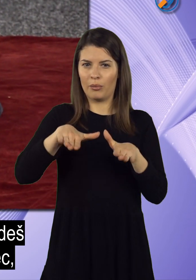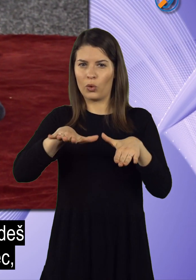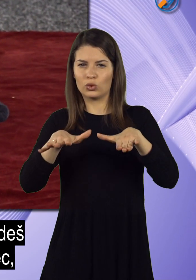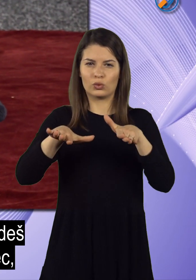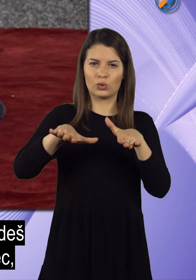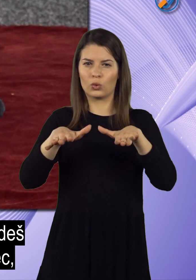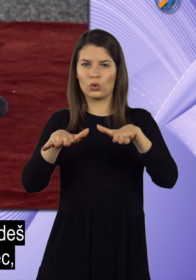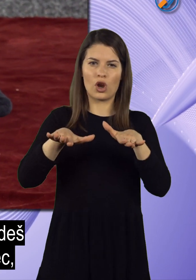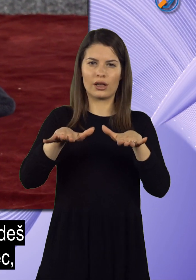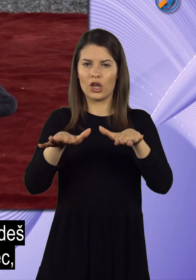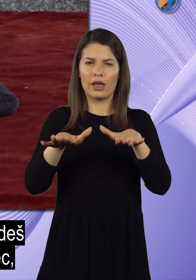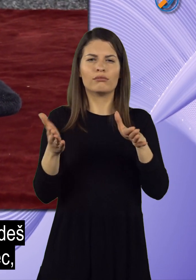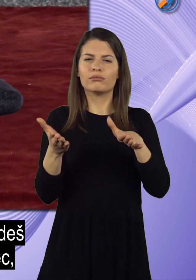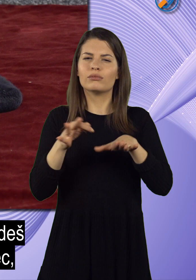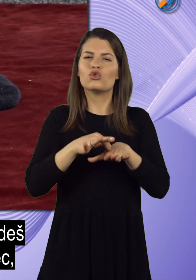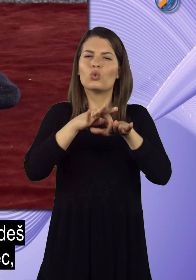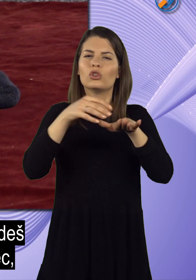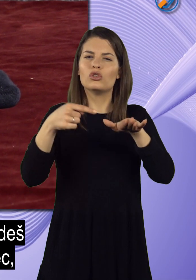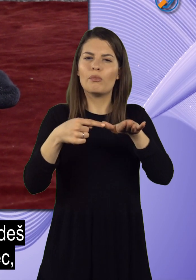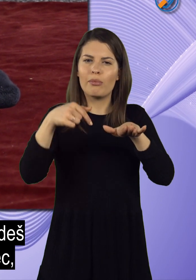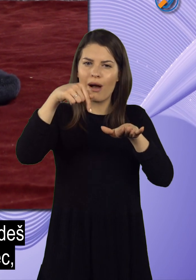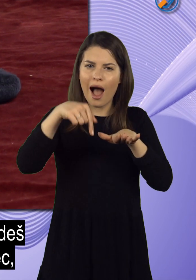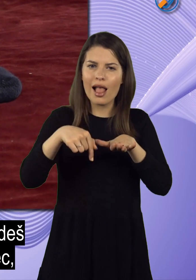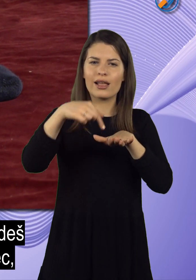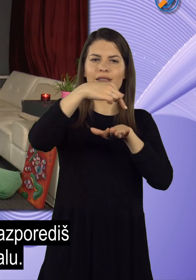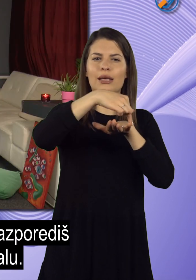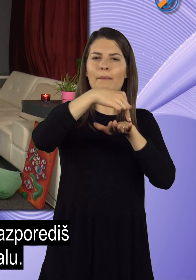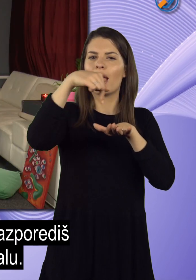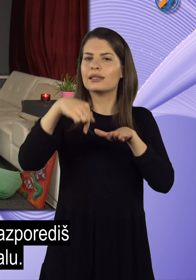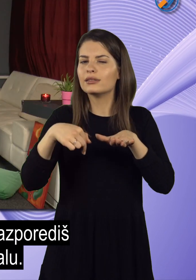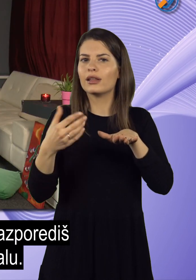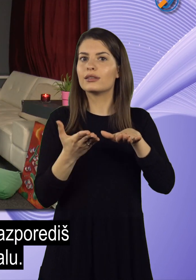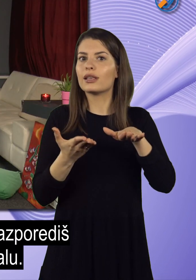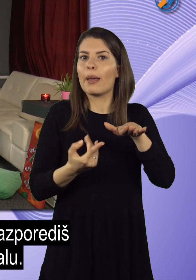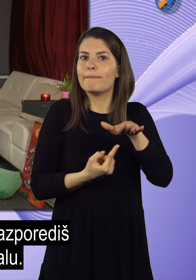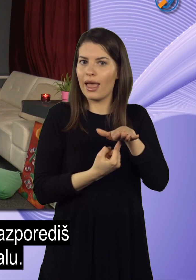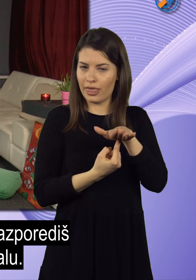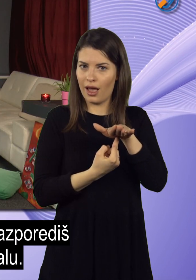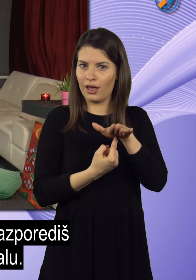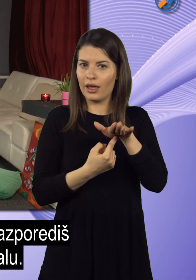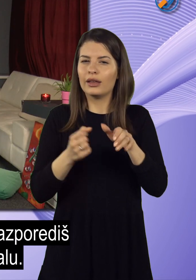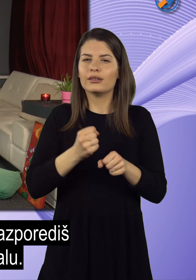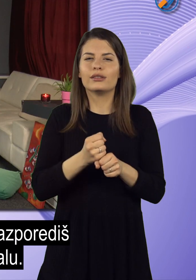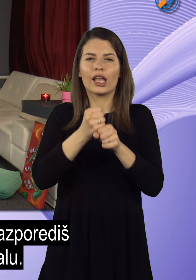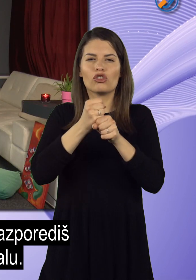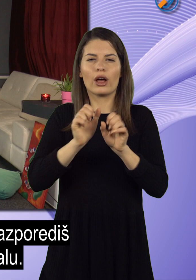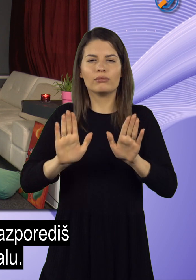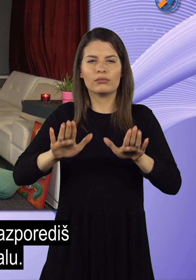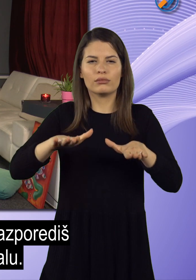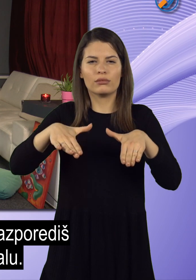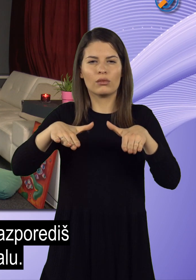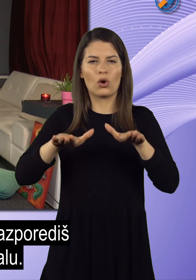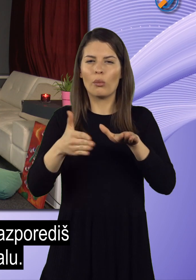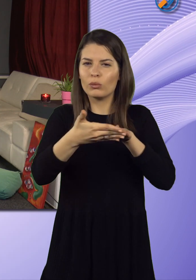Malo poskušaš, najdeš svoj palec, mezinec, približno lociraš peto, ter razporediš težo po